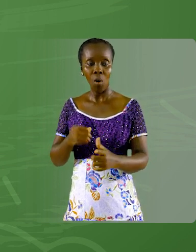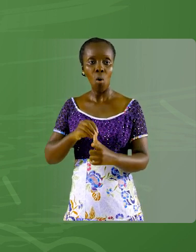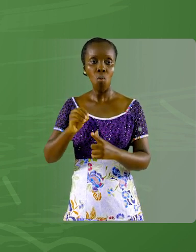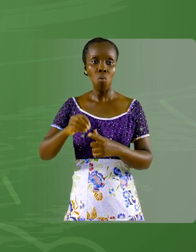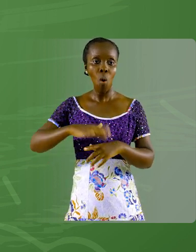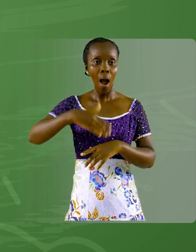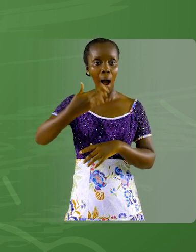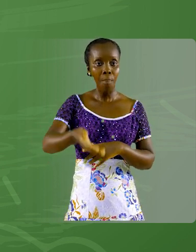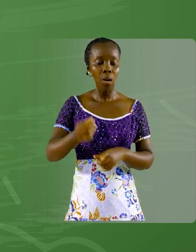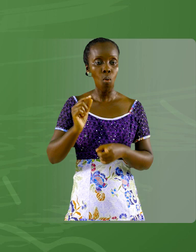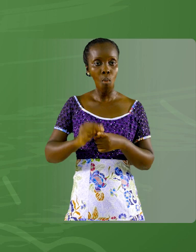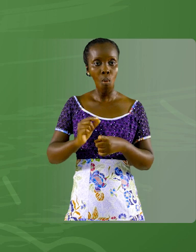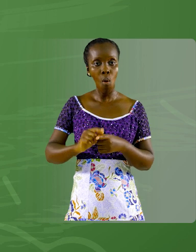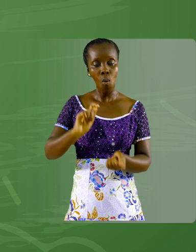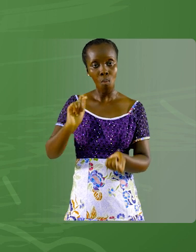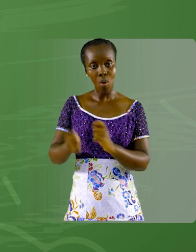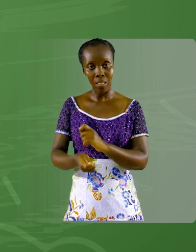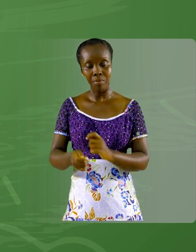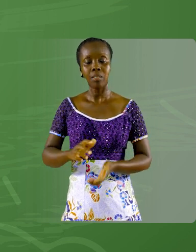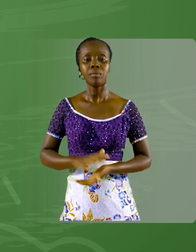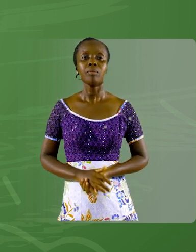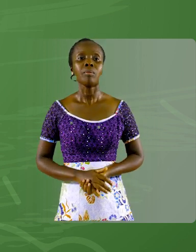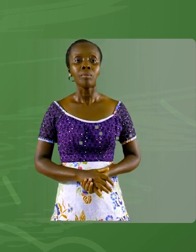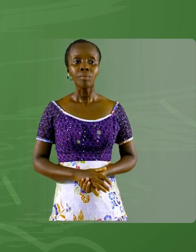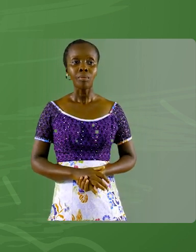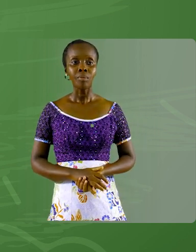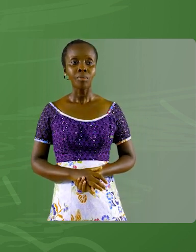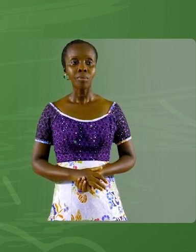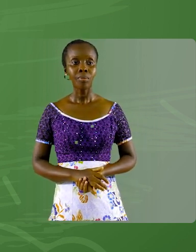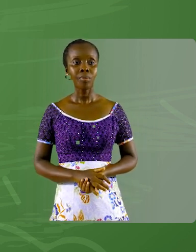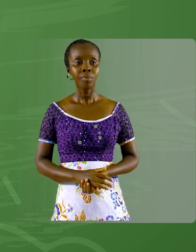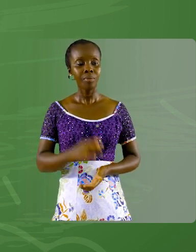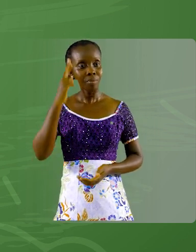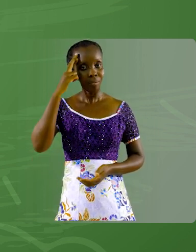ou après le mot qu'il modifie.